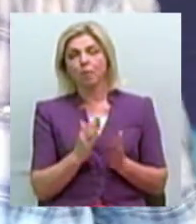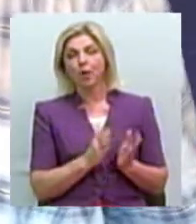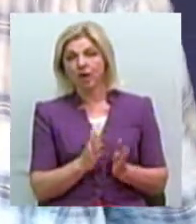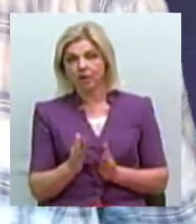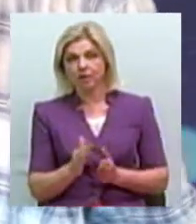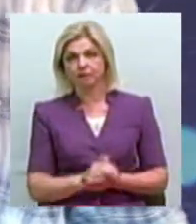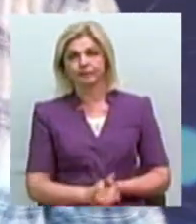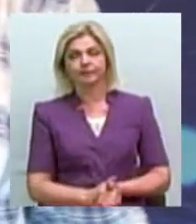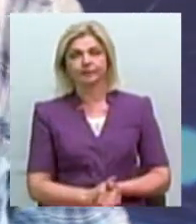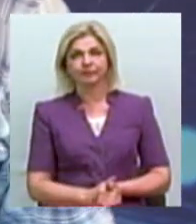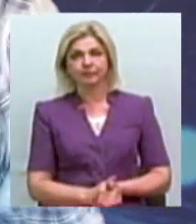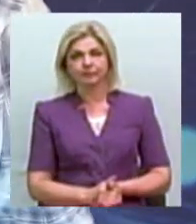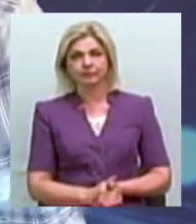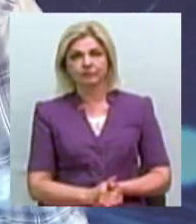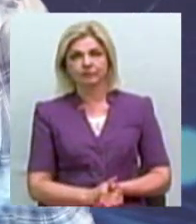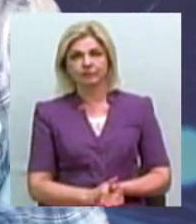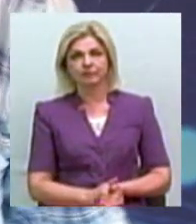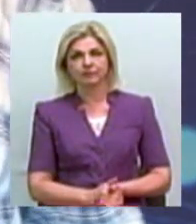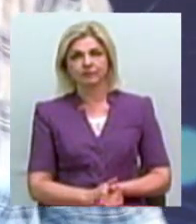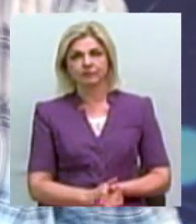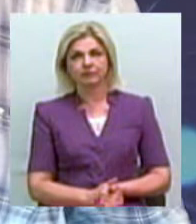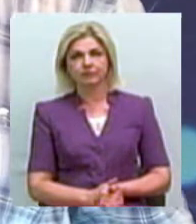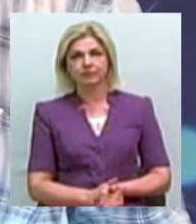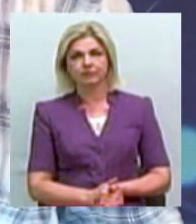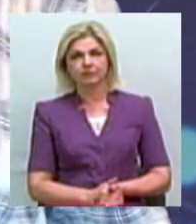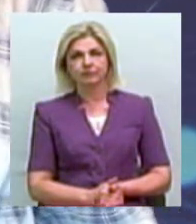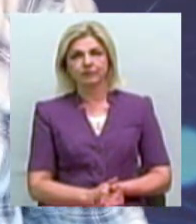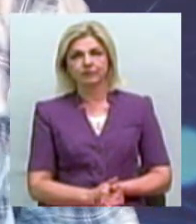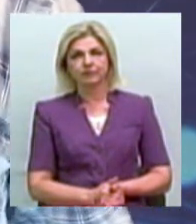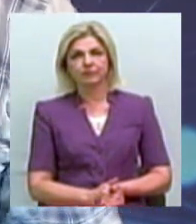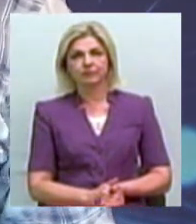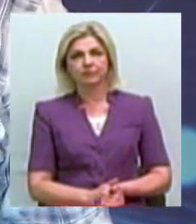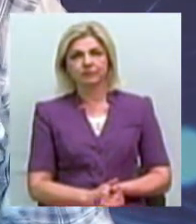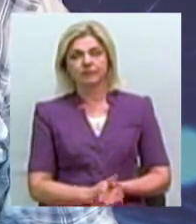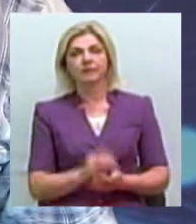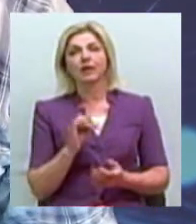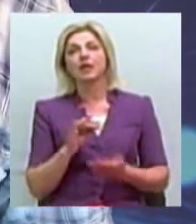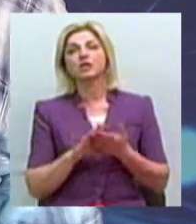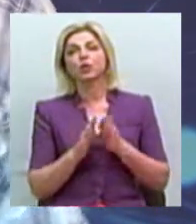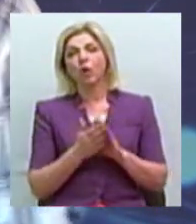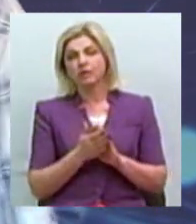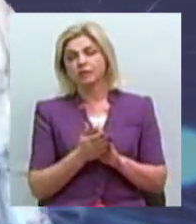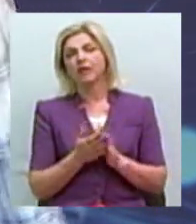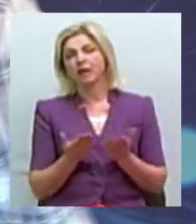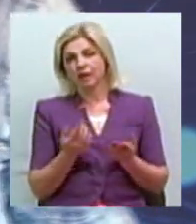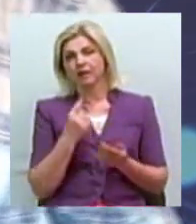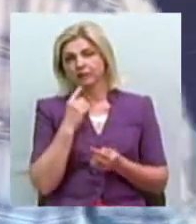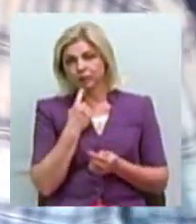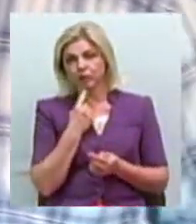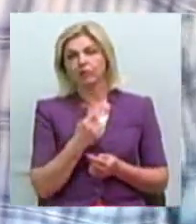то, ну, конечно, получается ситуация парадоксальная. С одной стороны,